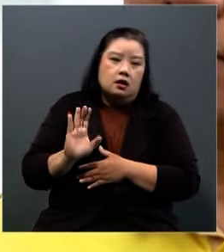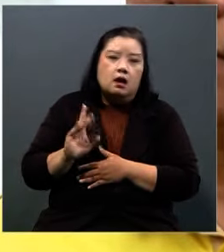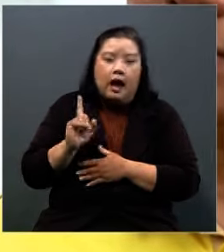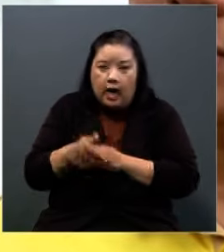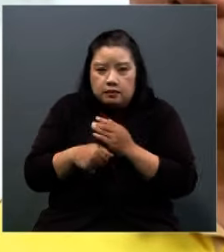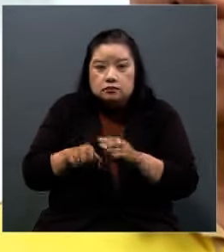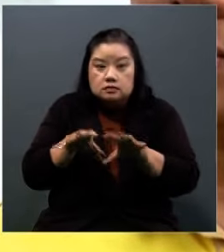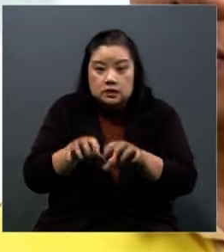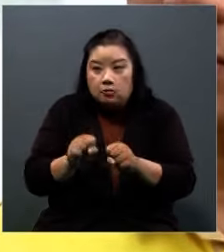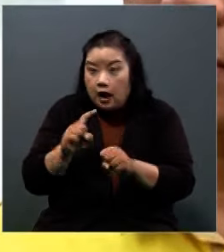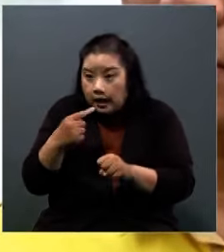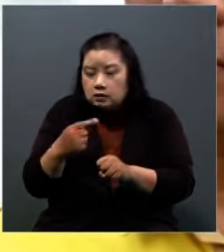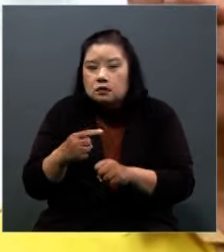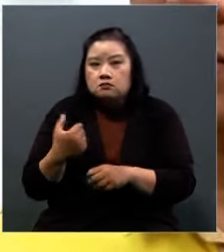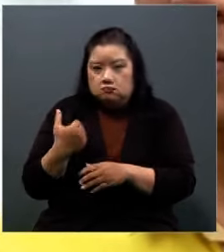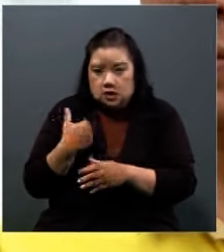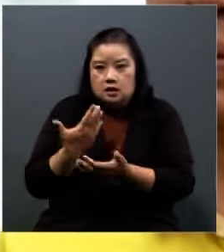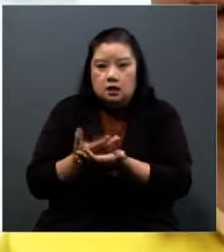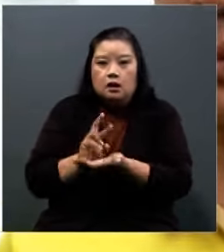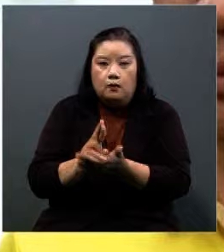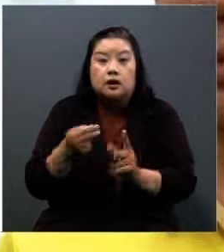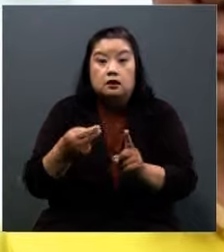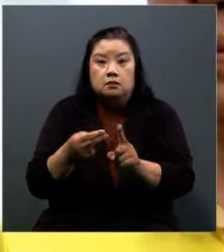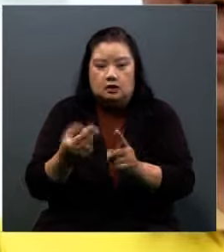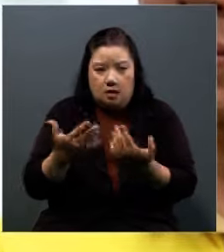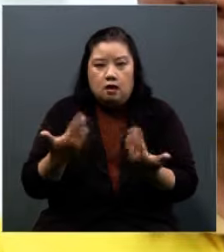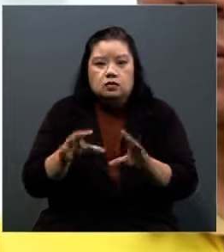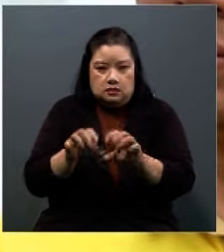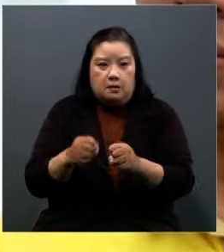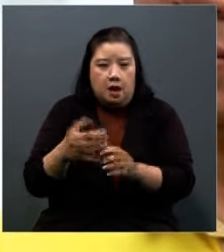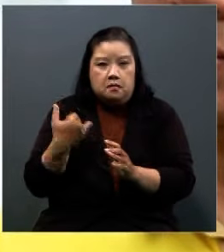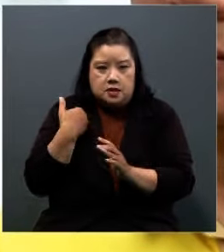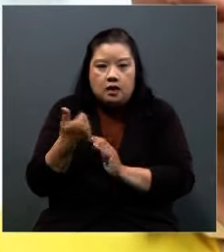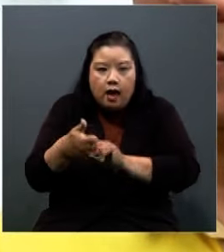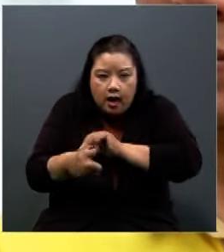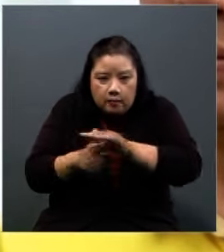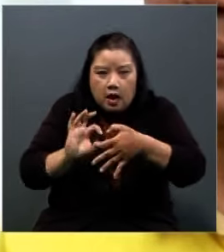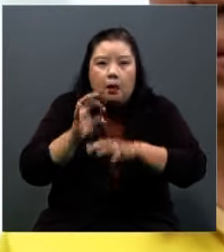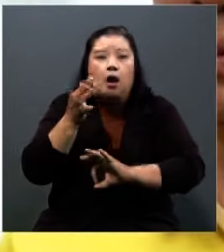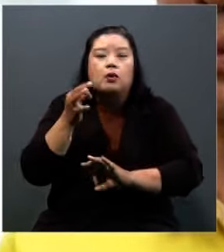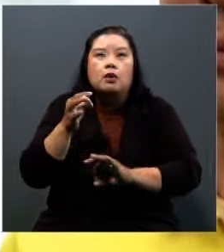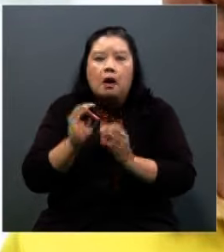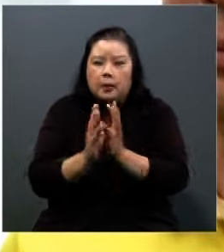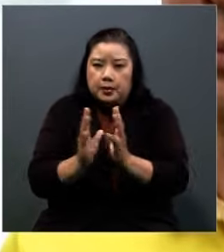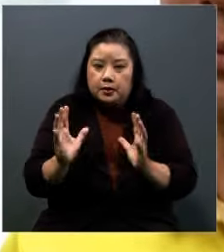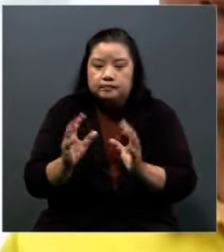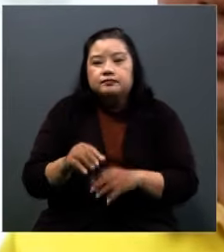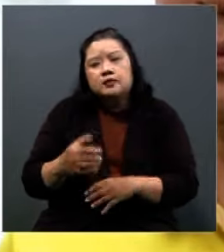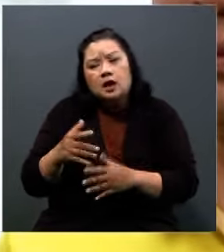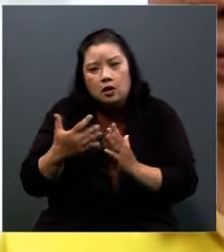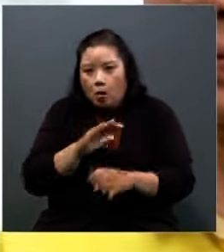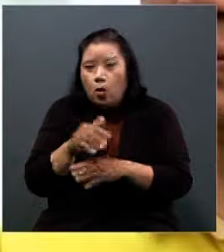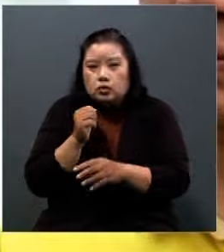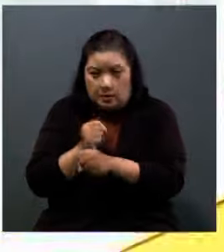ป่าได้ก็จะให้รางวัลนำจับ10,000ซึ่งก็มีการจับแล้วนะครับตรงนี้ก็เป็นเรื่องนึงซึ่งเราทำให้การเผาป่าลดลงไปถึ